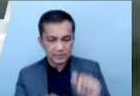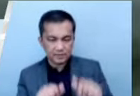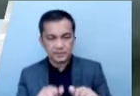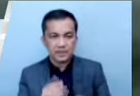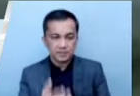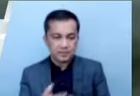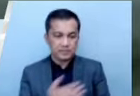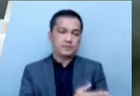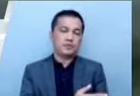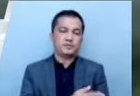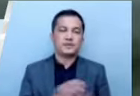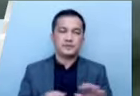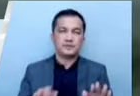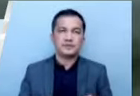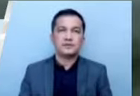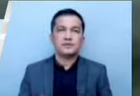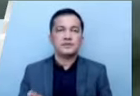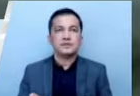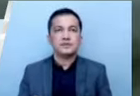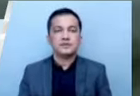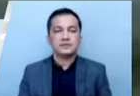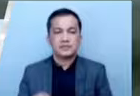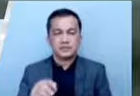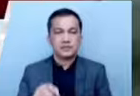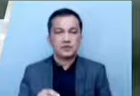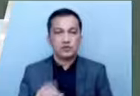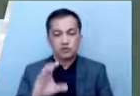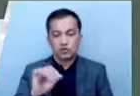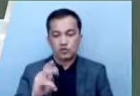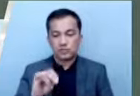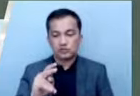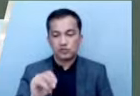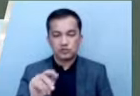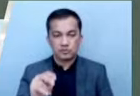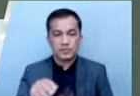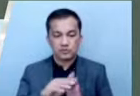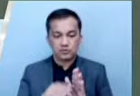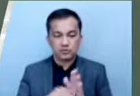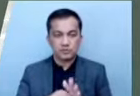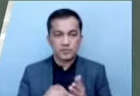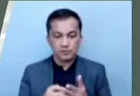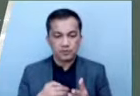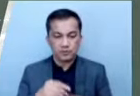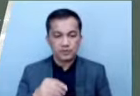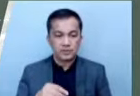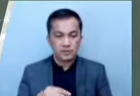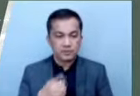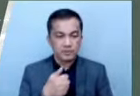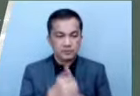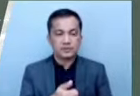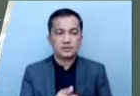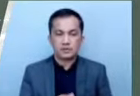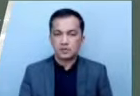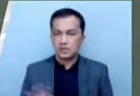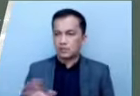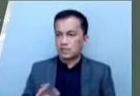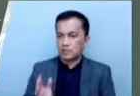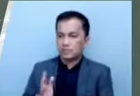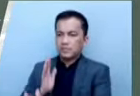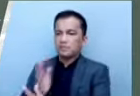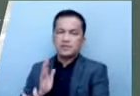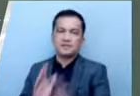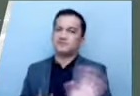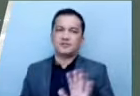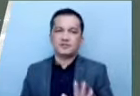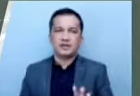At conditional o may kapalit bago makatanggap ng ayuda. Wala na pong pila-pila lang, may ayuda ka, hindi po. May kondisyon